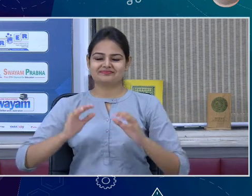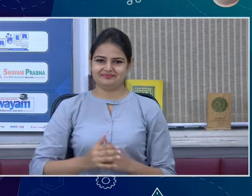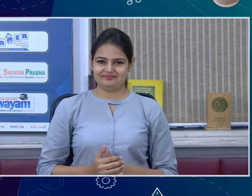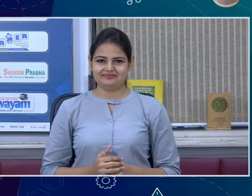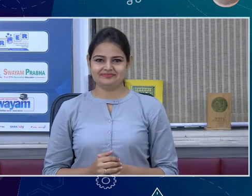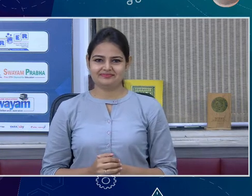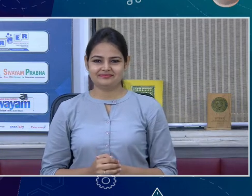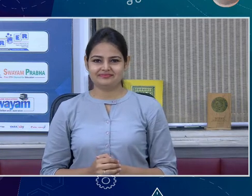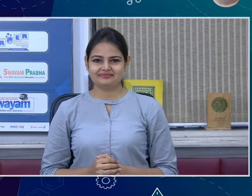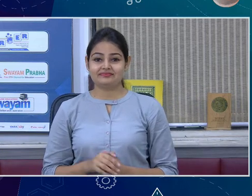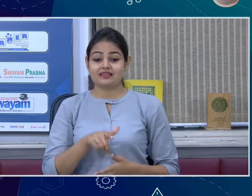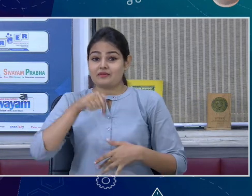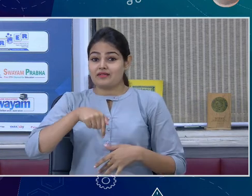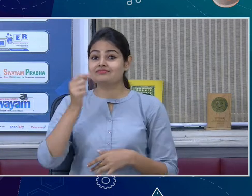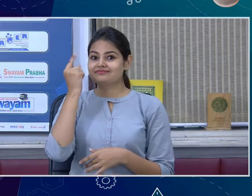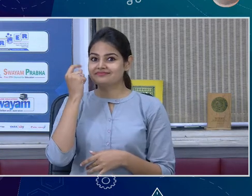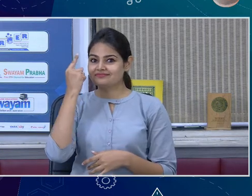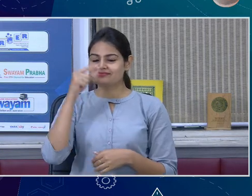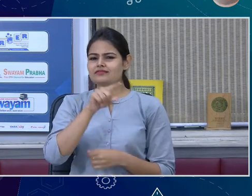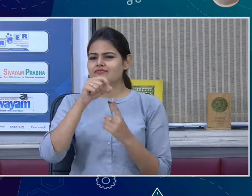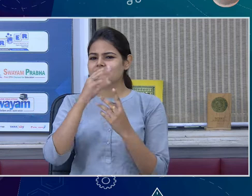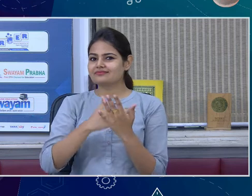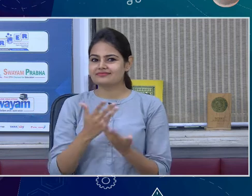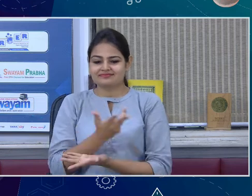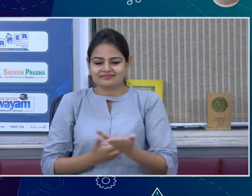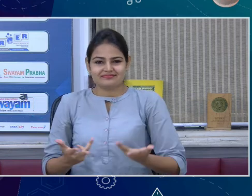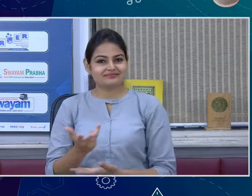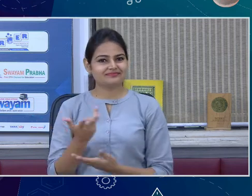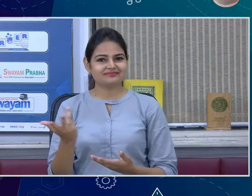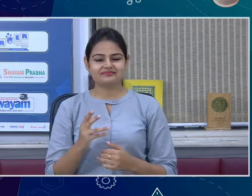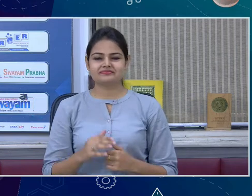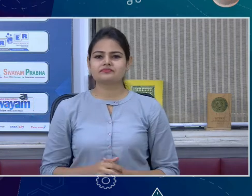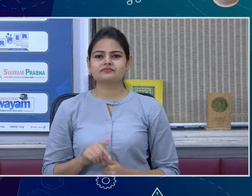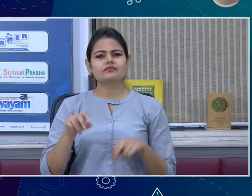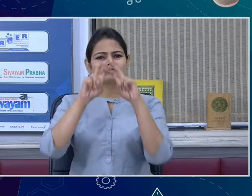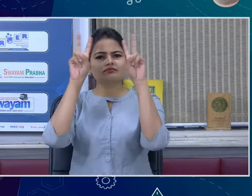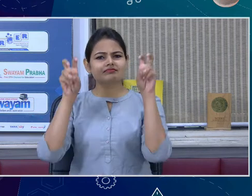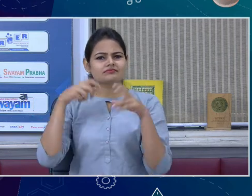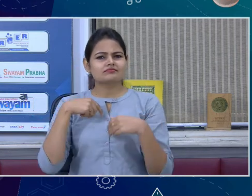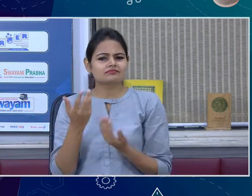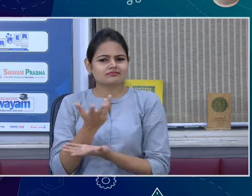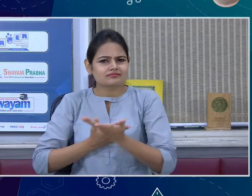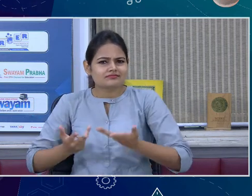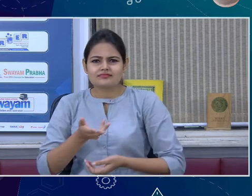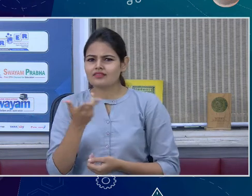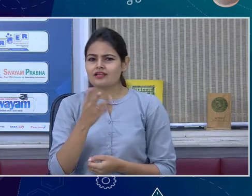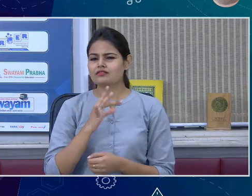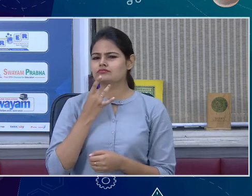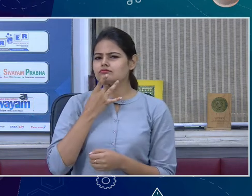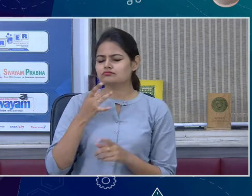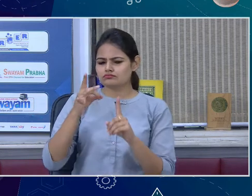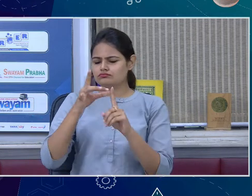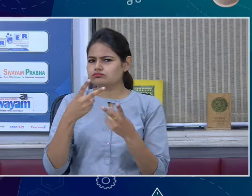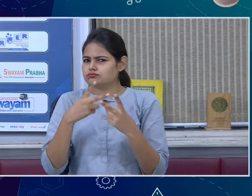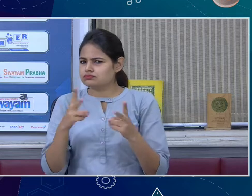sign language के माध्यम से समझने के लिए इस session को topic जो हम पढ़ने जा रहे है topic is metals and non-metals बहुत